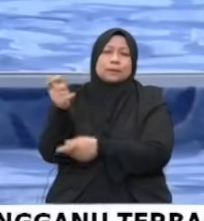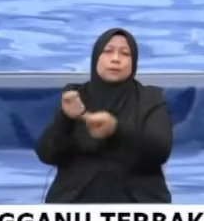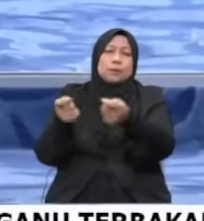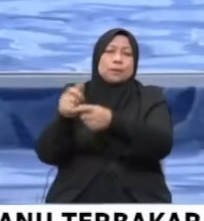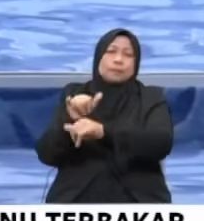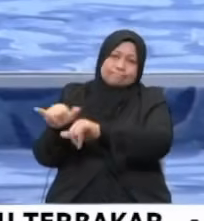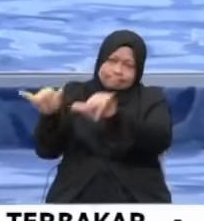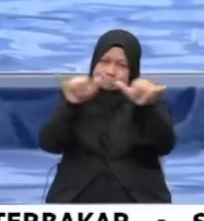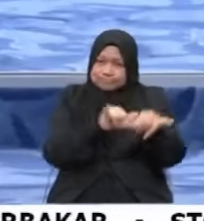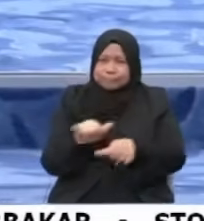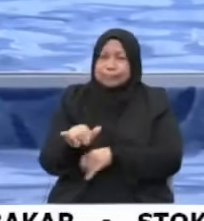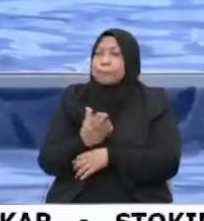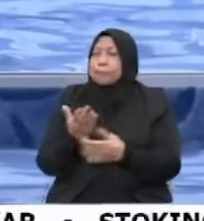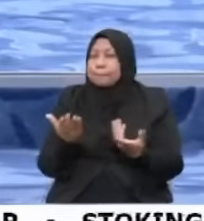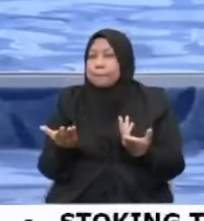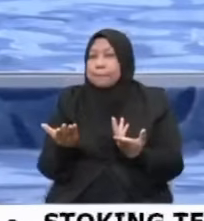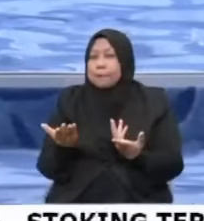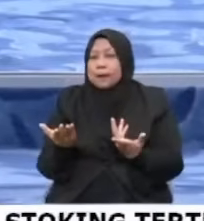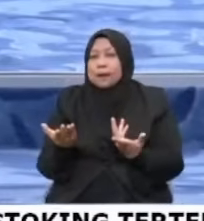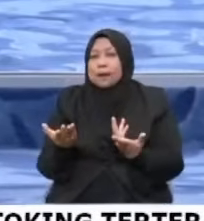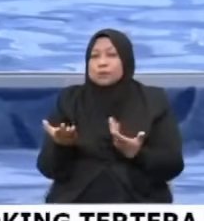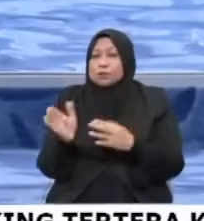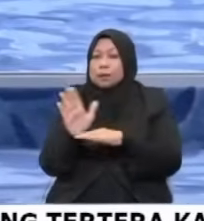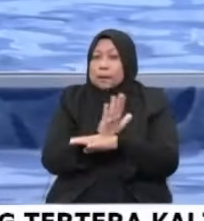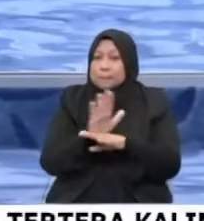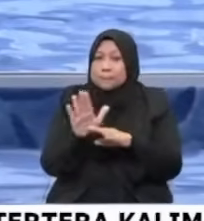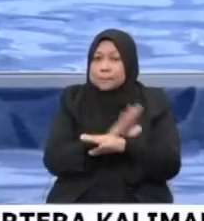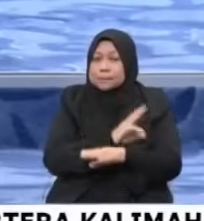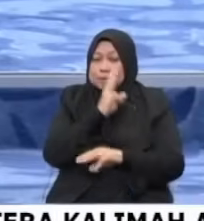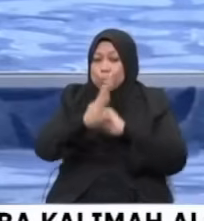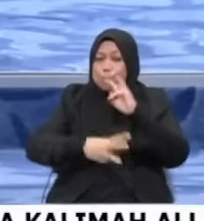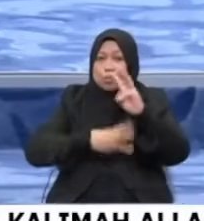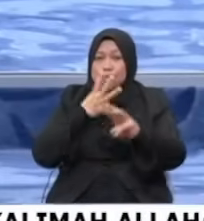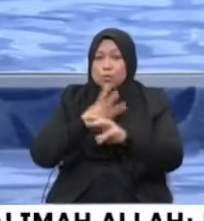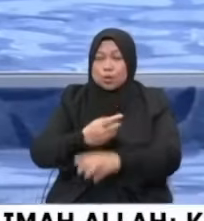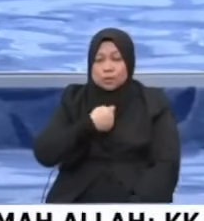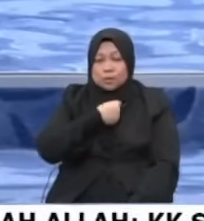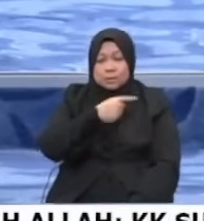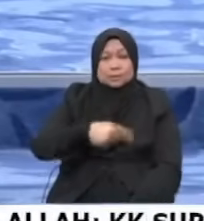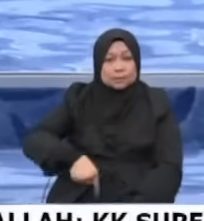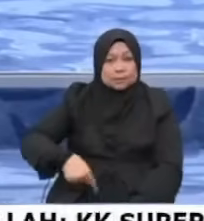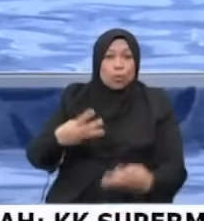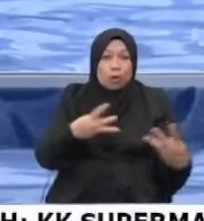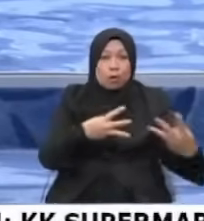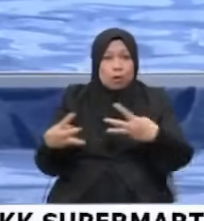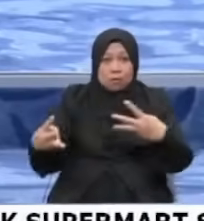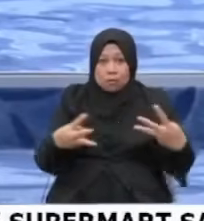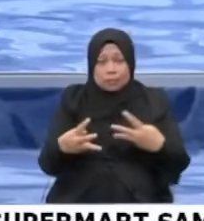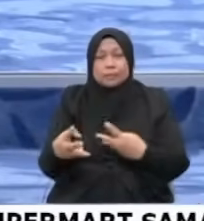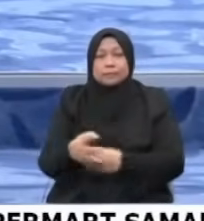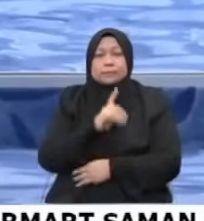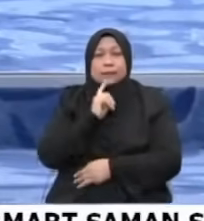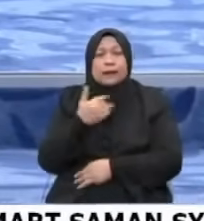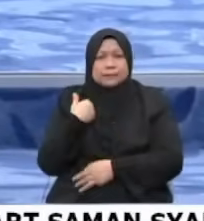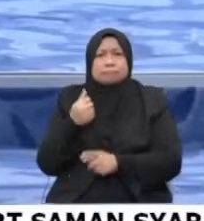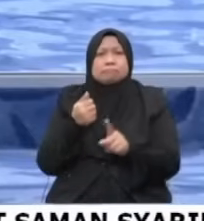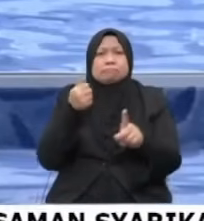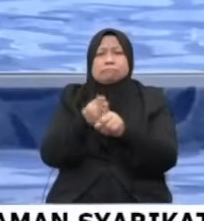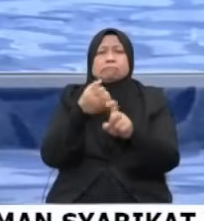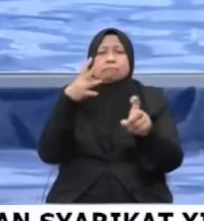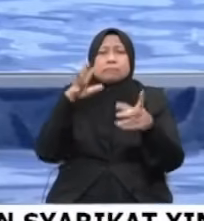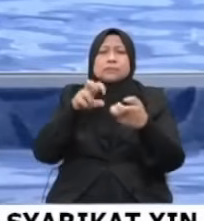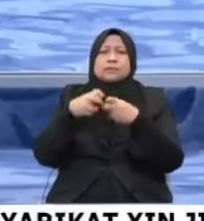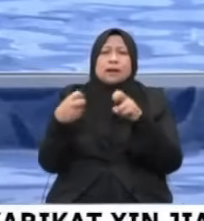menyelaraskan soal triade War ee Amerika China itu ada kesan dia